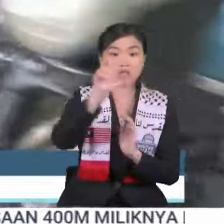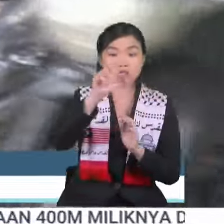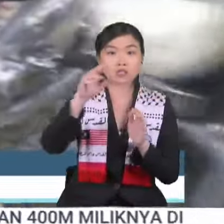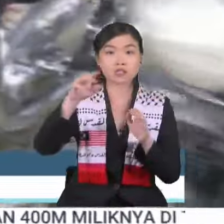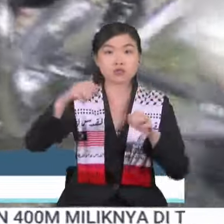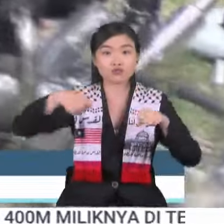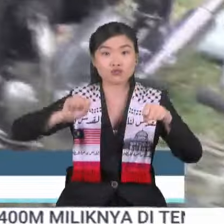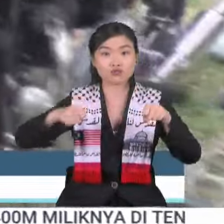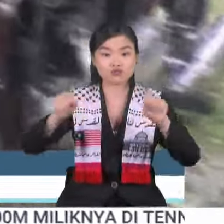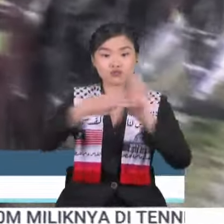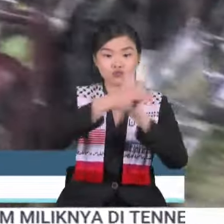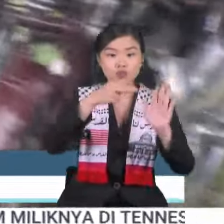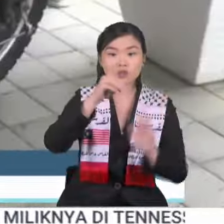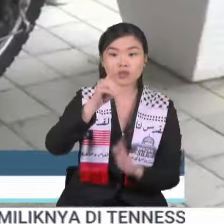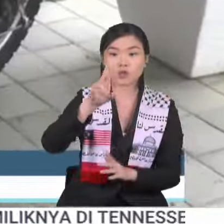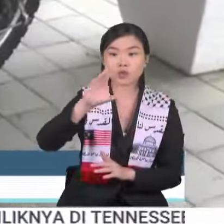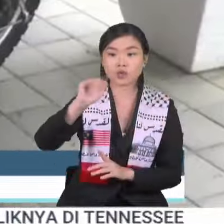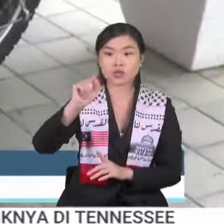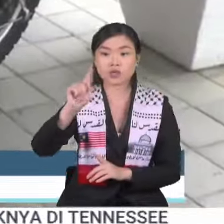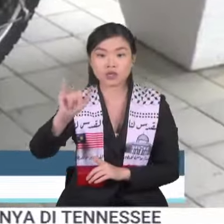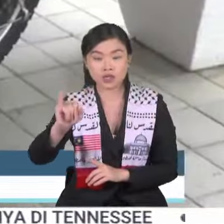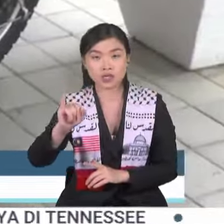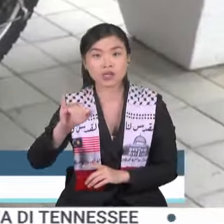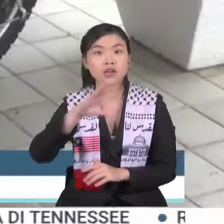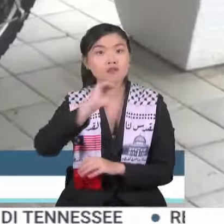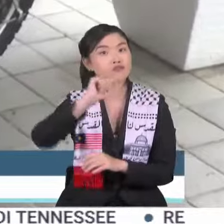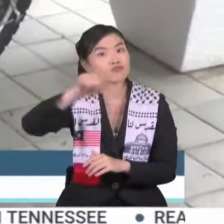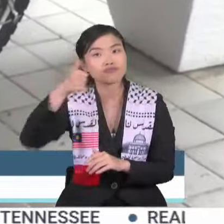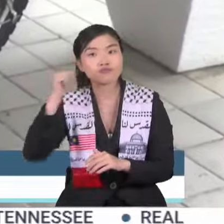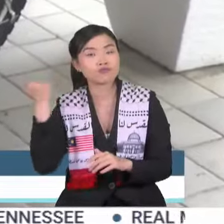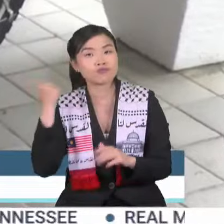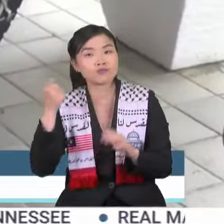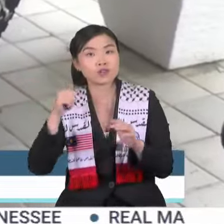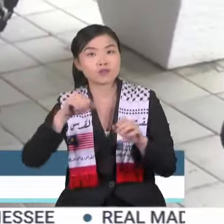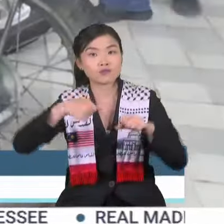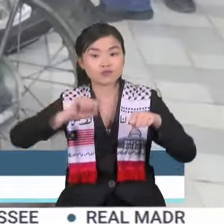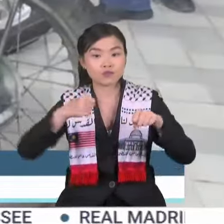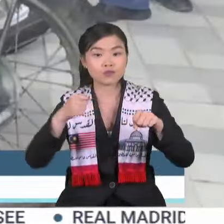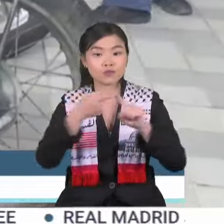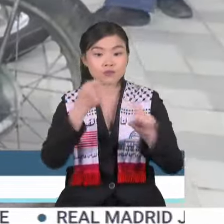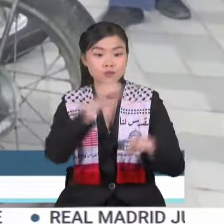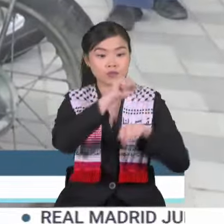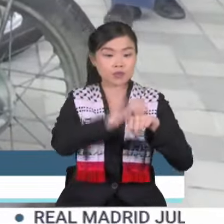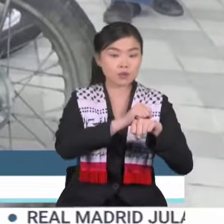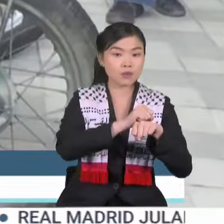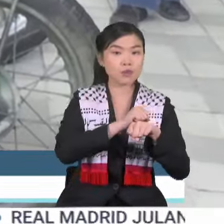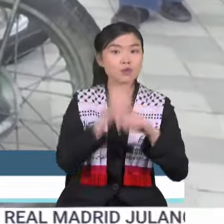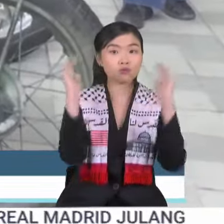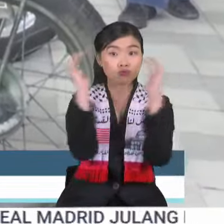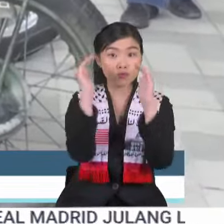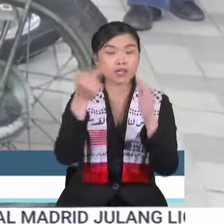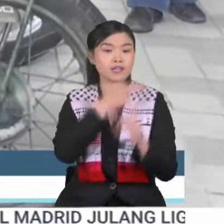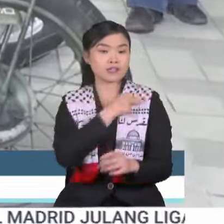jenama Ducati dan pelbagai jenis motosikal termasuk dari Singapura, Brunei dan Indonesia.